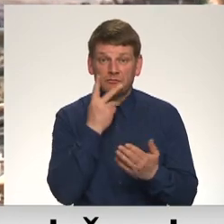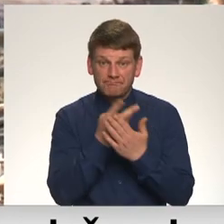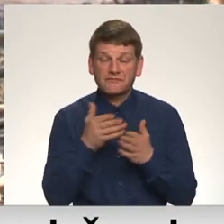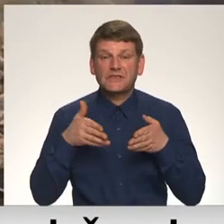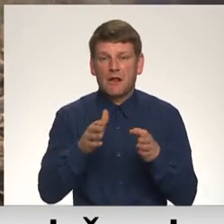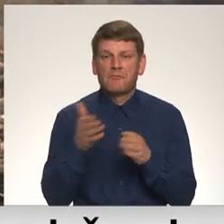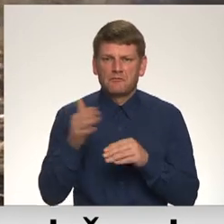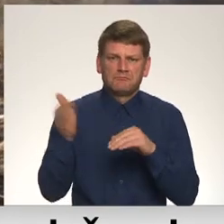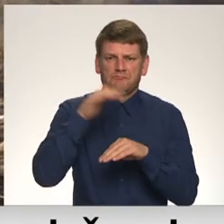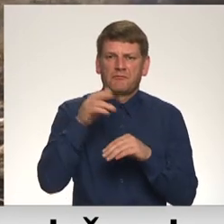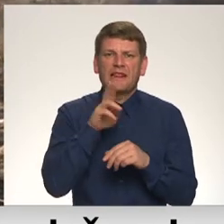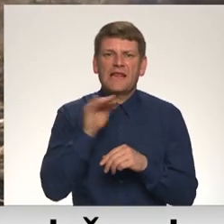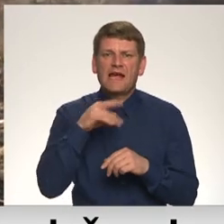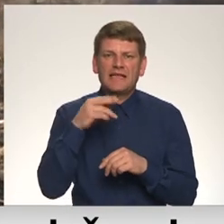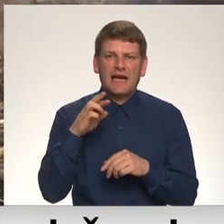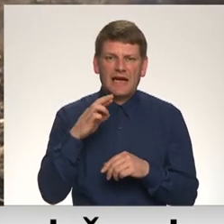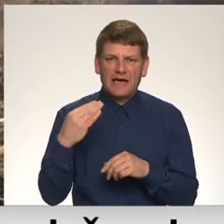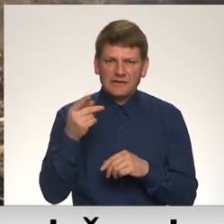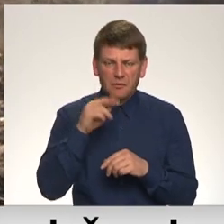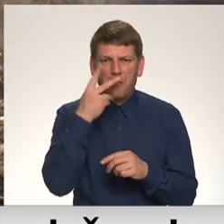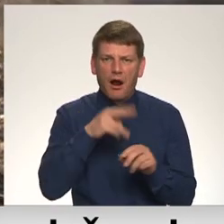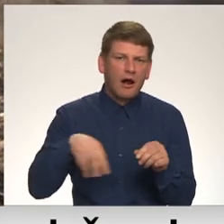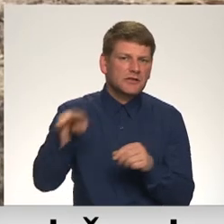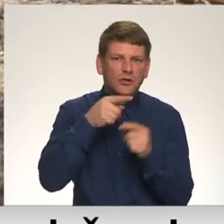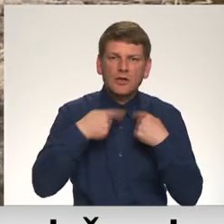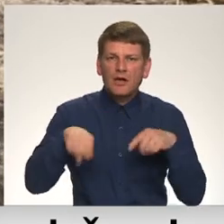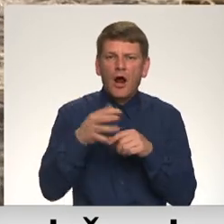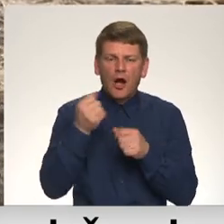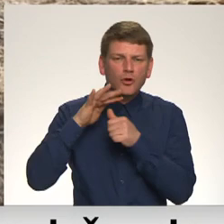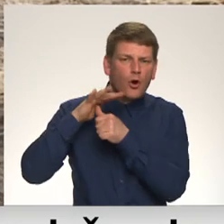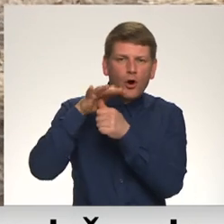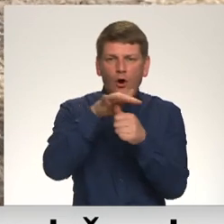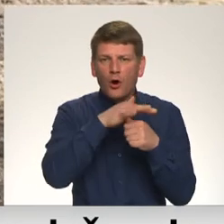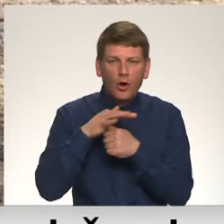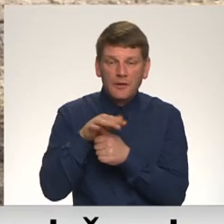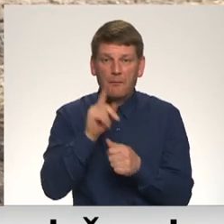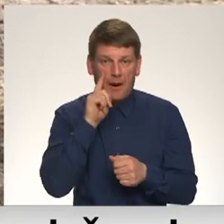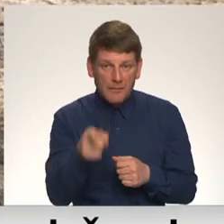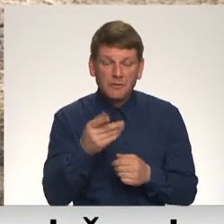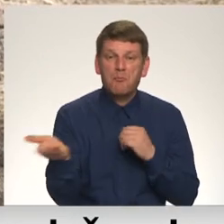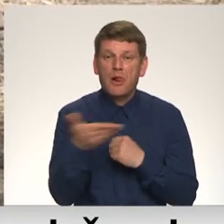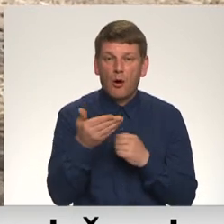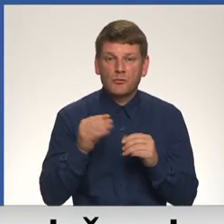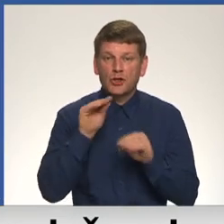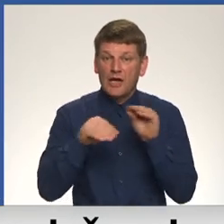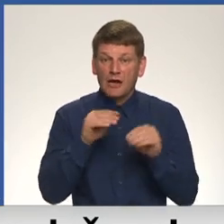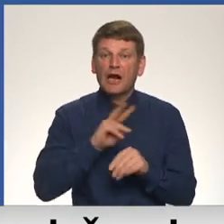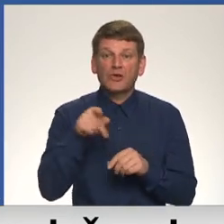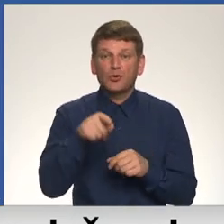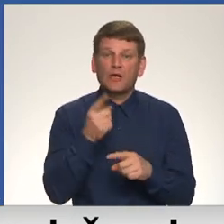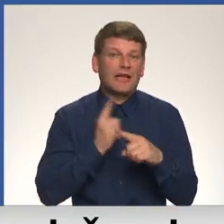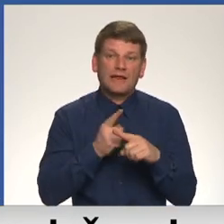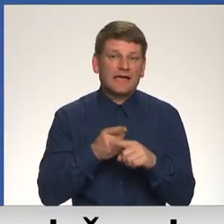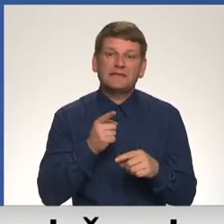malā sakrautas niedras un pārskatot Papes ezera teritoriju ar dronu, niedrājā tika pamanīts pļaušanas iekārtas, kas tur vairs